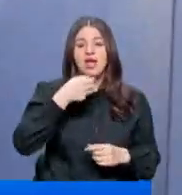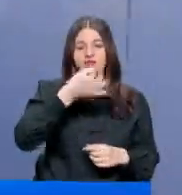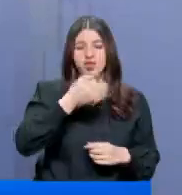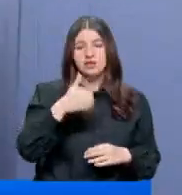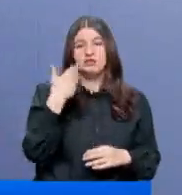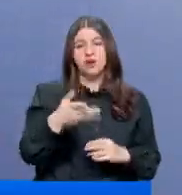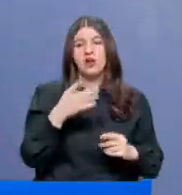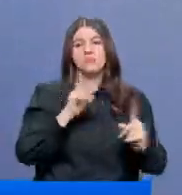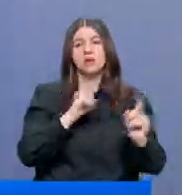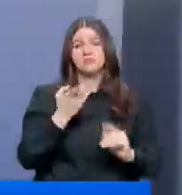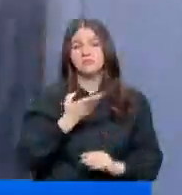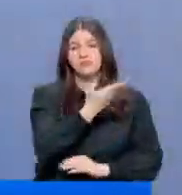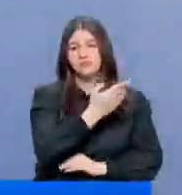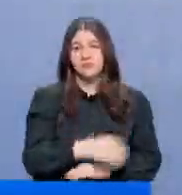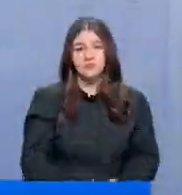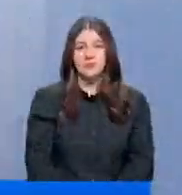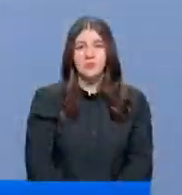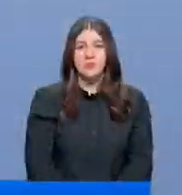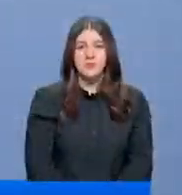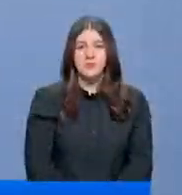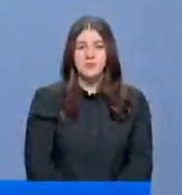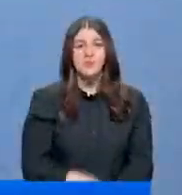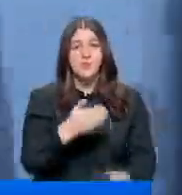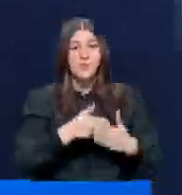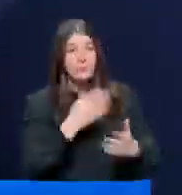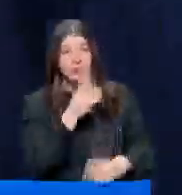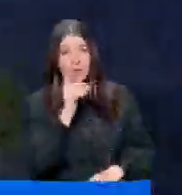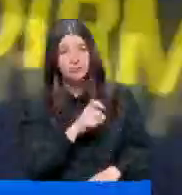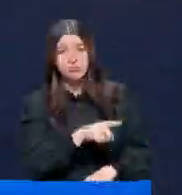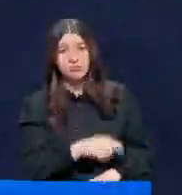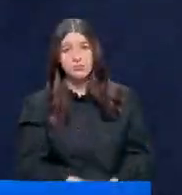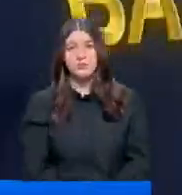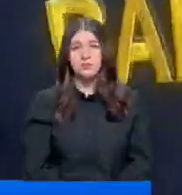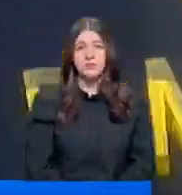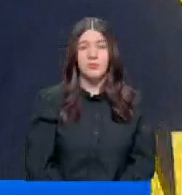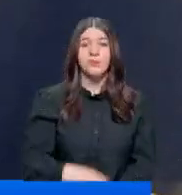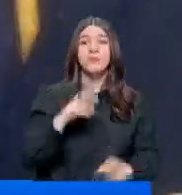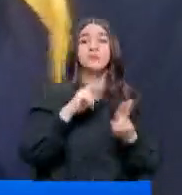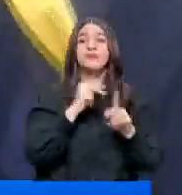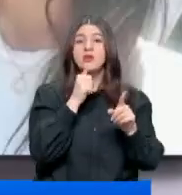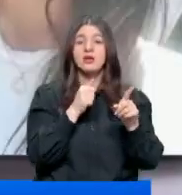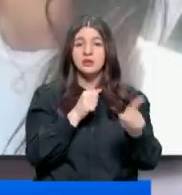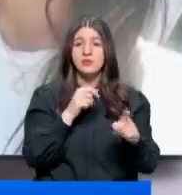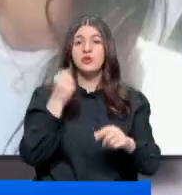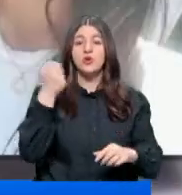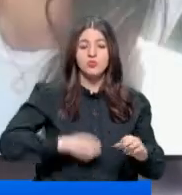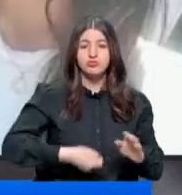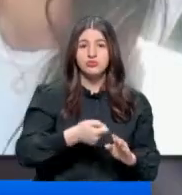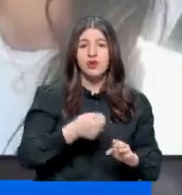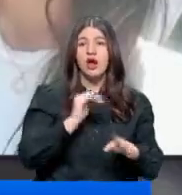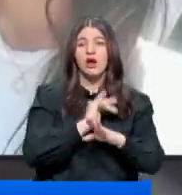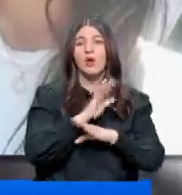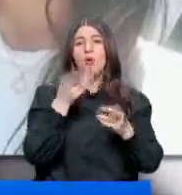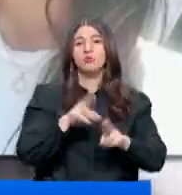ifadesinin ardından adliyeye sevk edildi. Hamile olduğunu biliyor muydun? Kadir Meşe'nin bıçak darbeleriyle